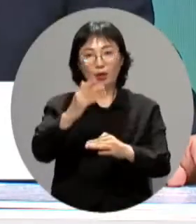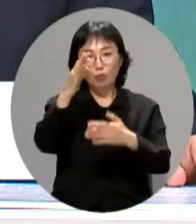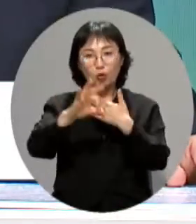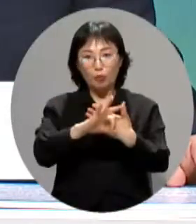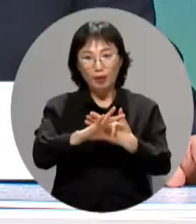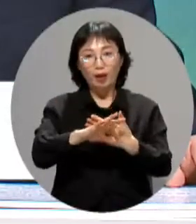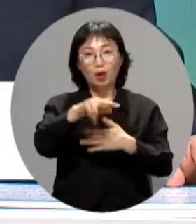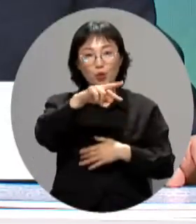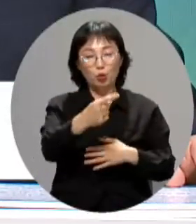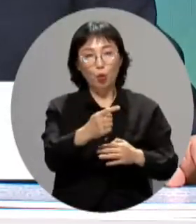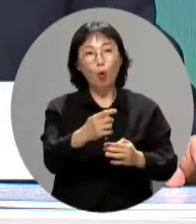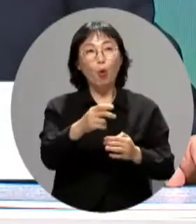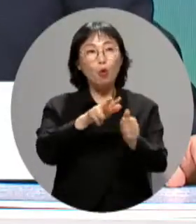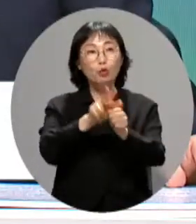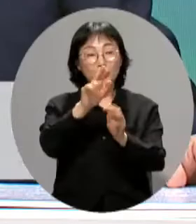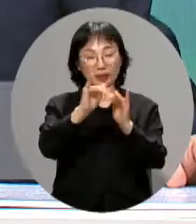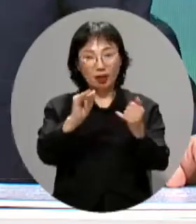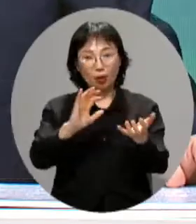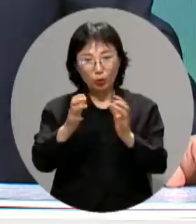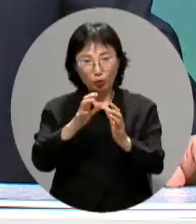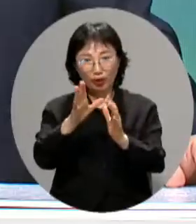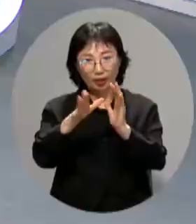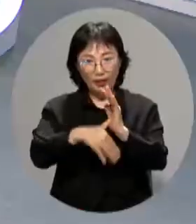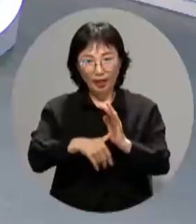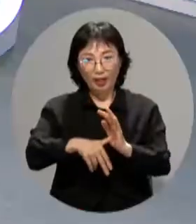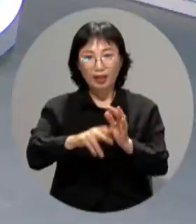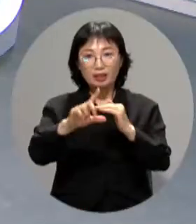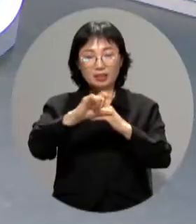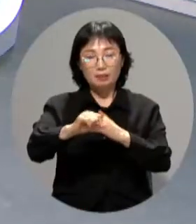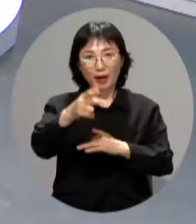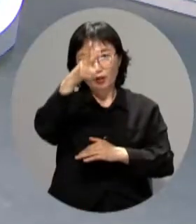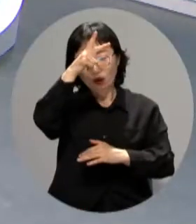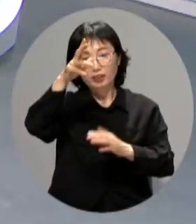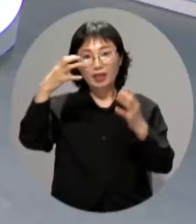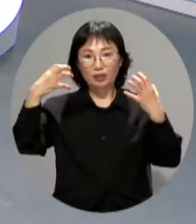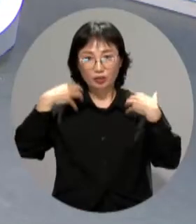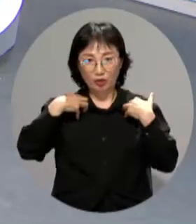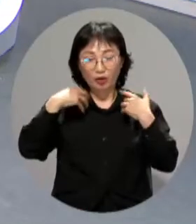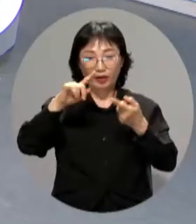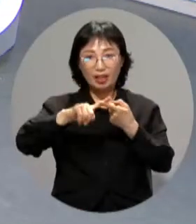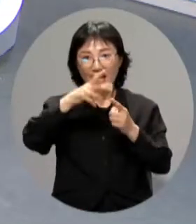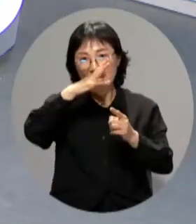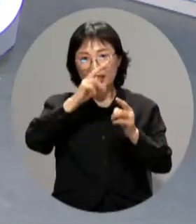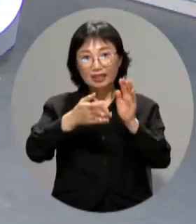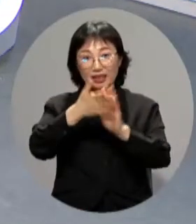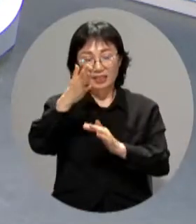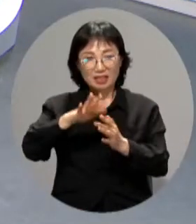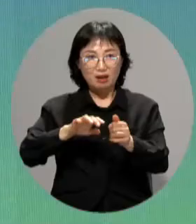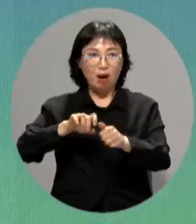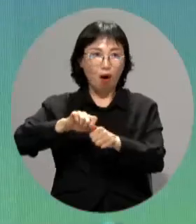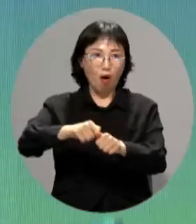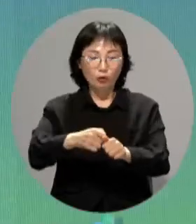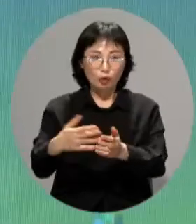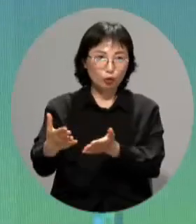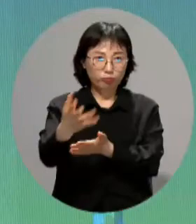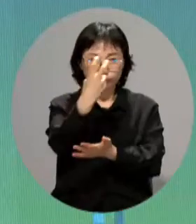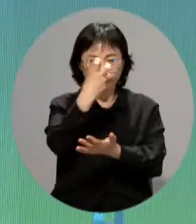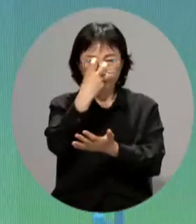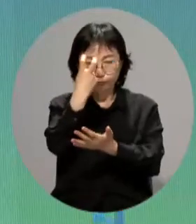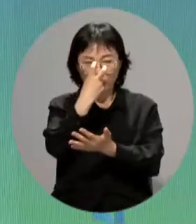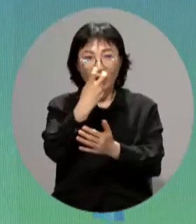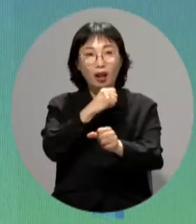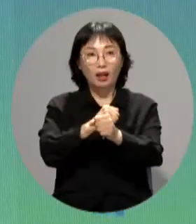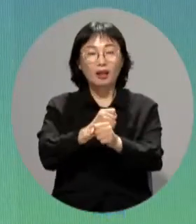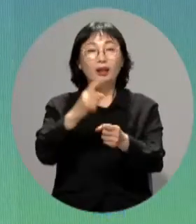토론하면서 조 후보가 지방경찰청장 재직시절 익산시 를 강압 수사 했다는 허위 사실을 언급했다 고